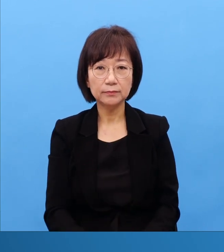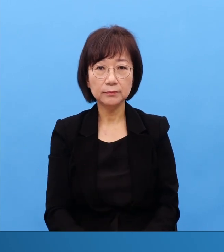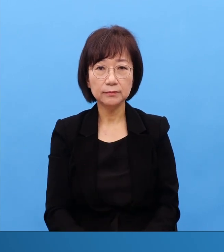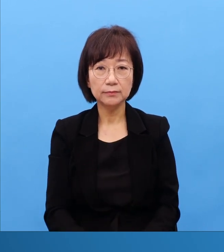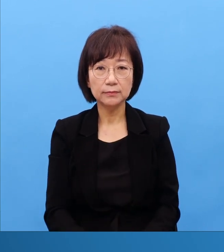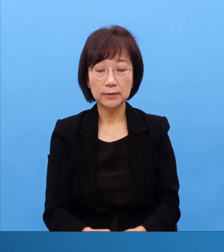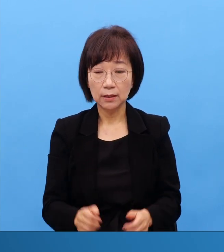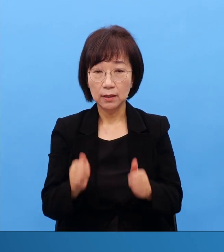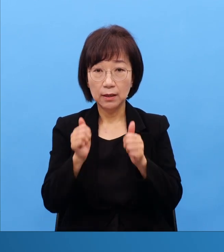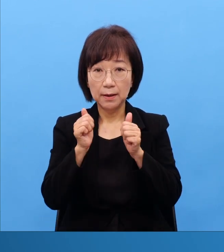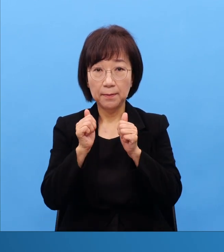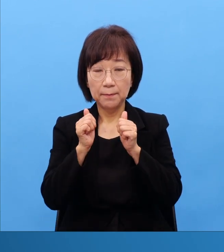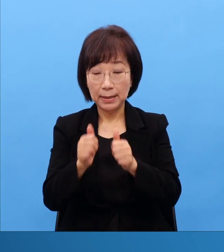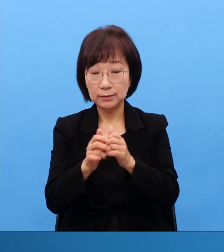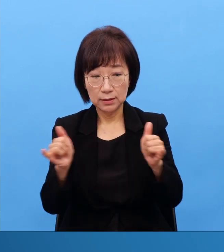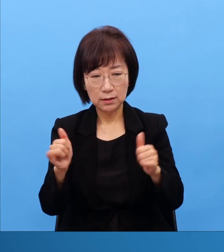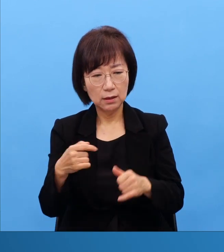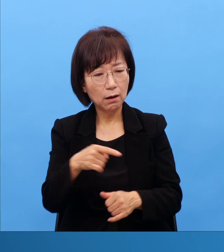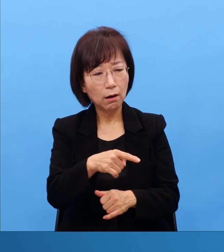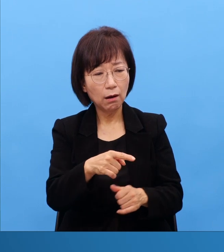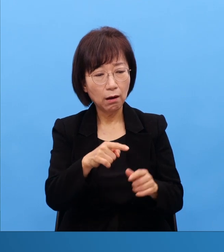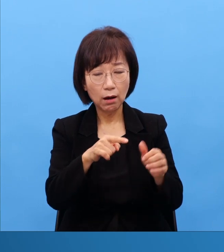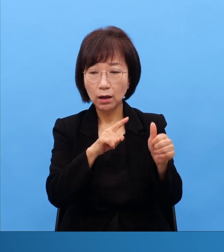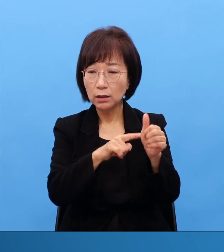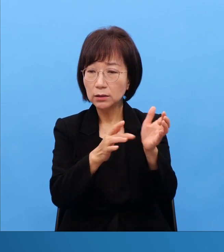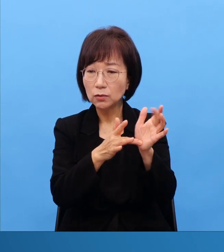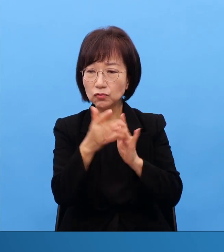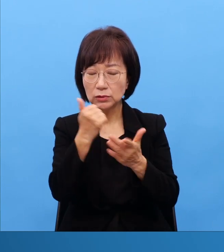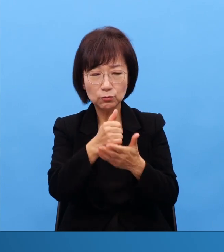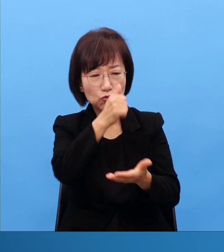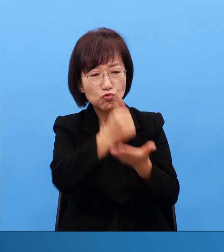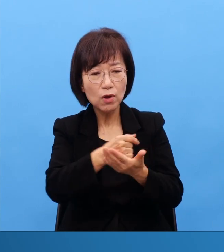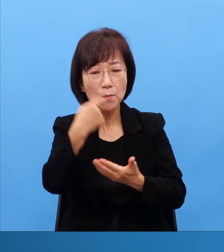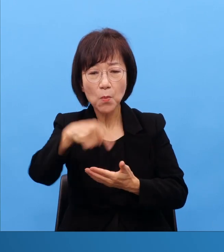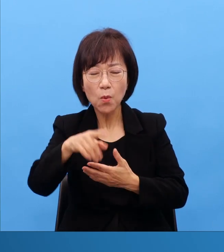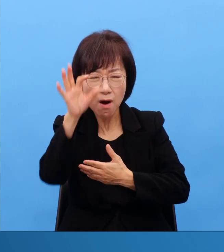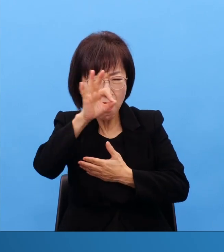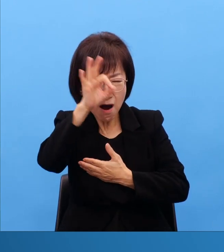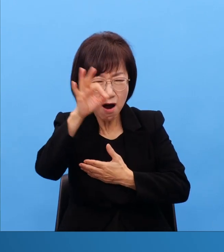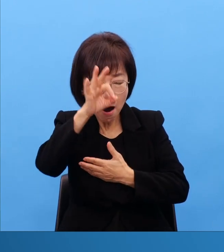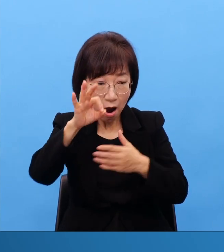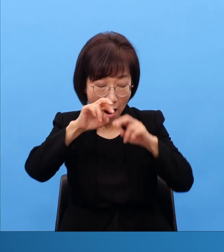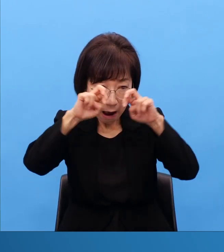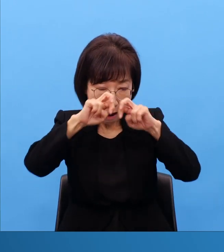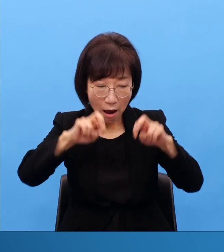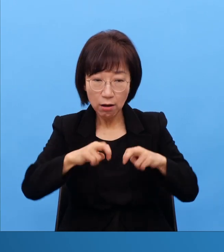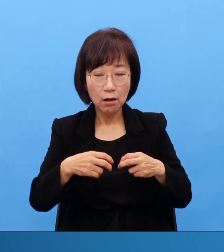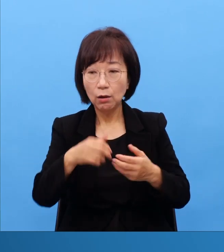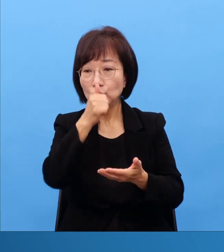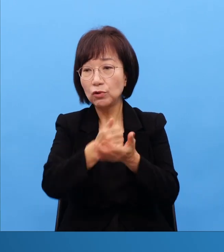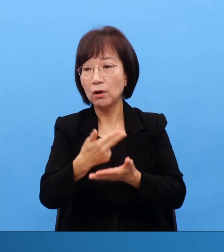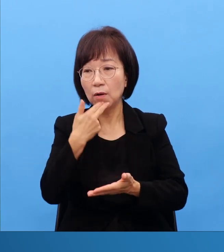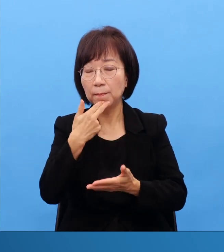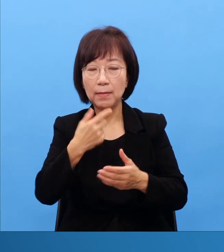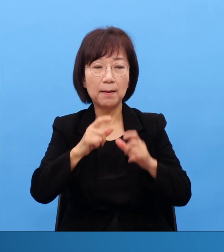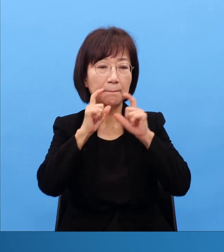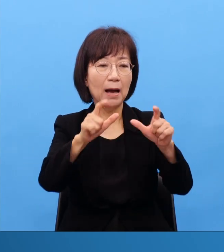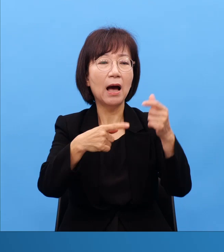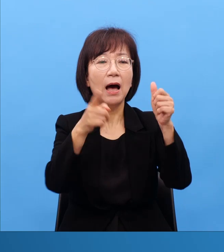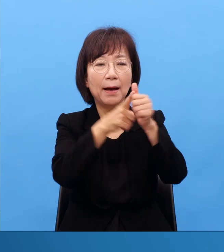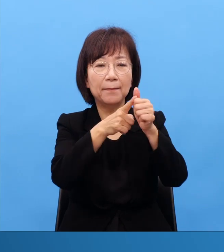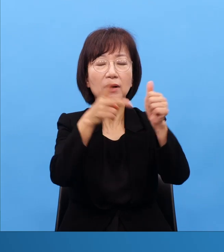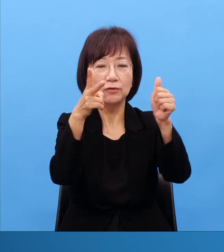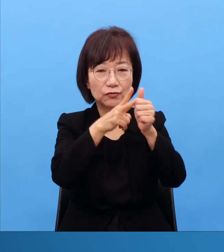못하겠다 하는 걸 세 번 얘기했어요. And we see that Pilate says three times, I have found no guilt in him. 근데